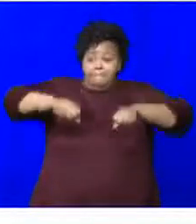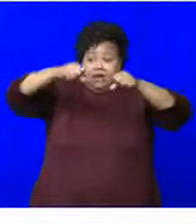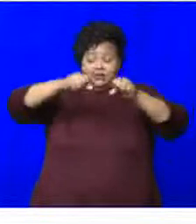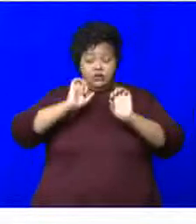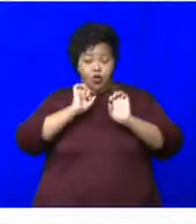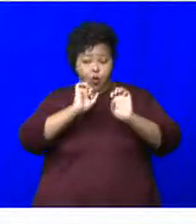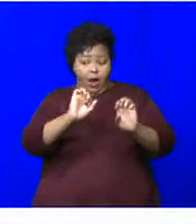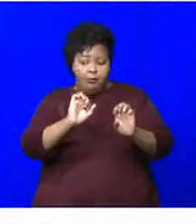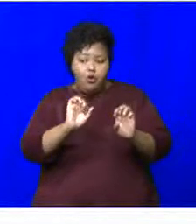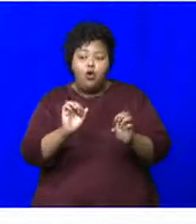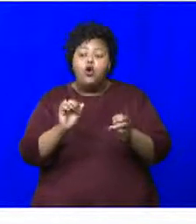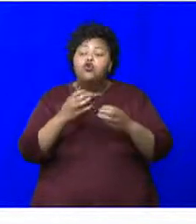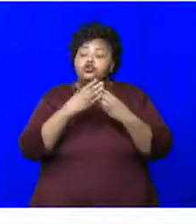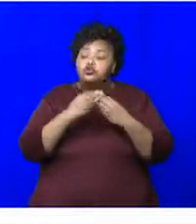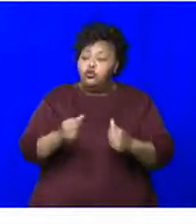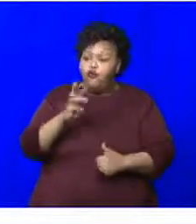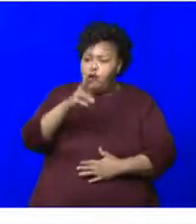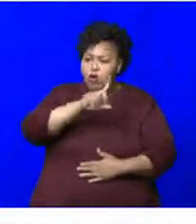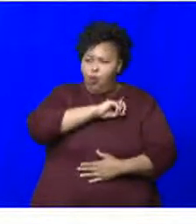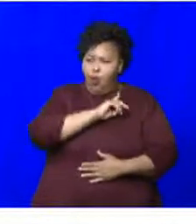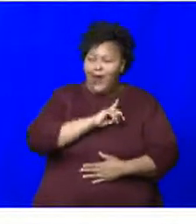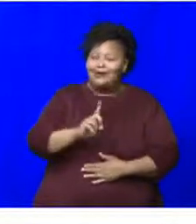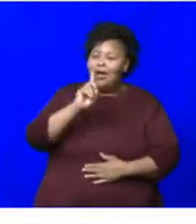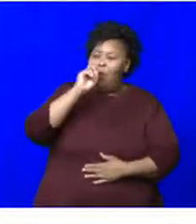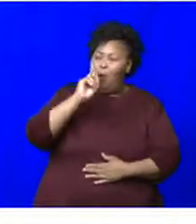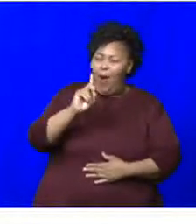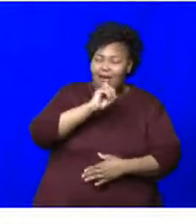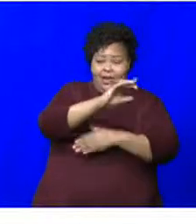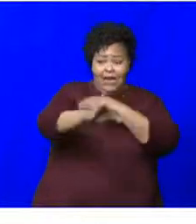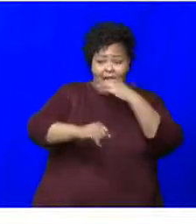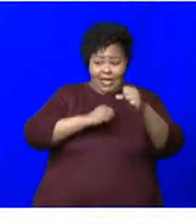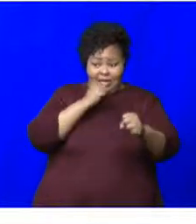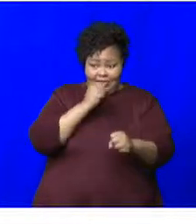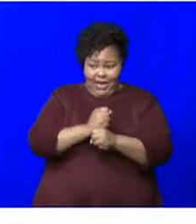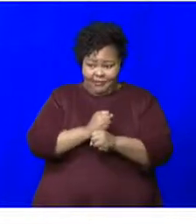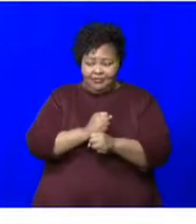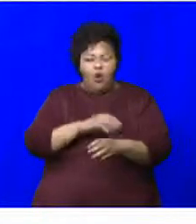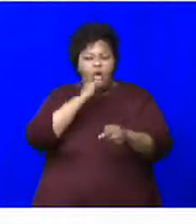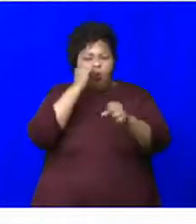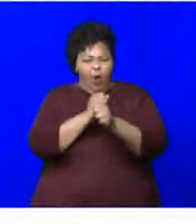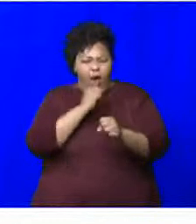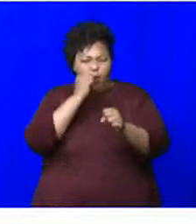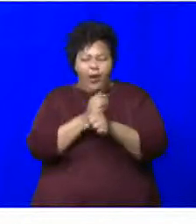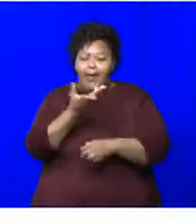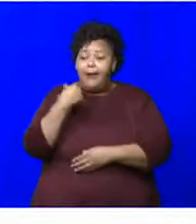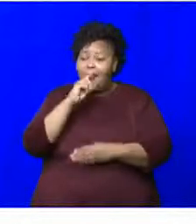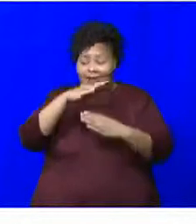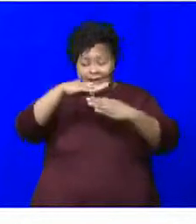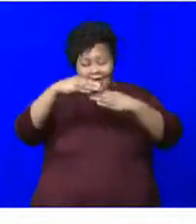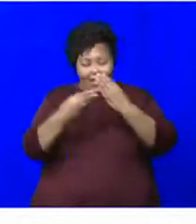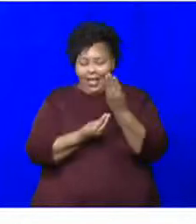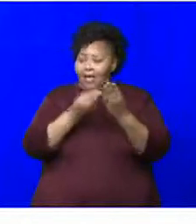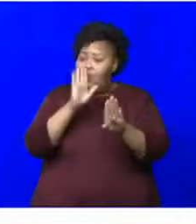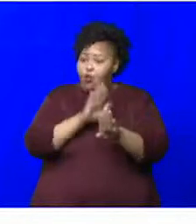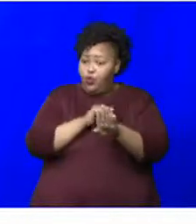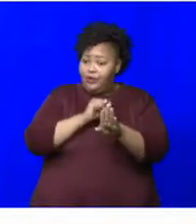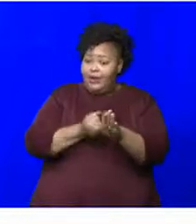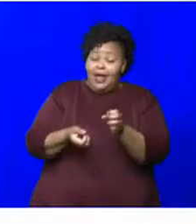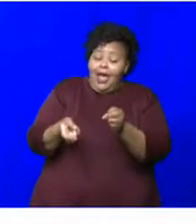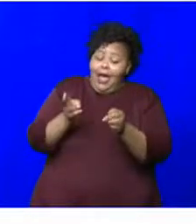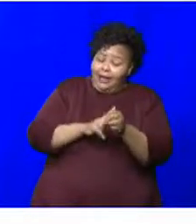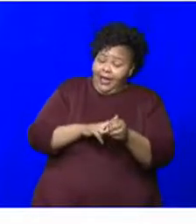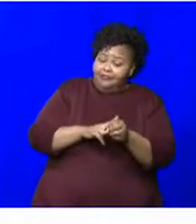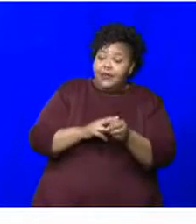wale nkampani lesekuphele umnyaka solo asebenta ngaphandle kwaso. Ngakulokunye le nkampani